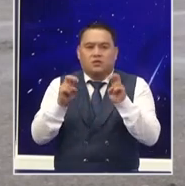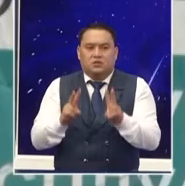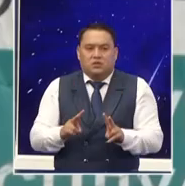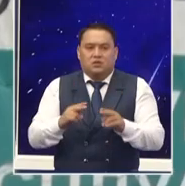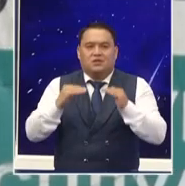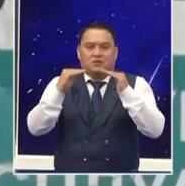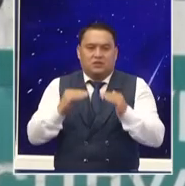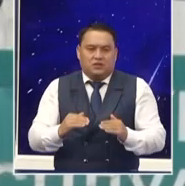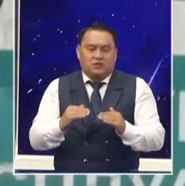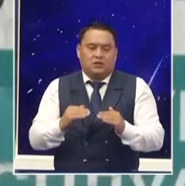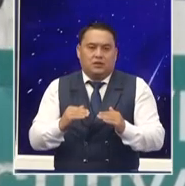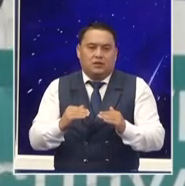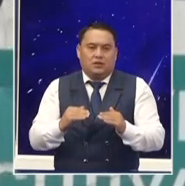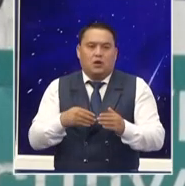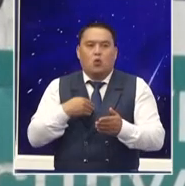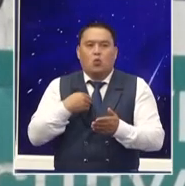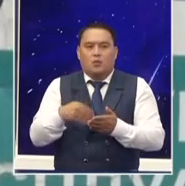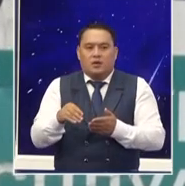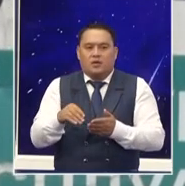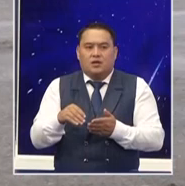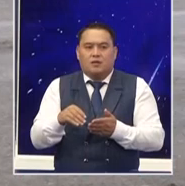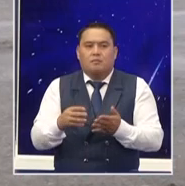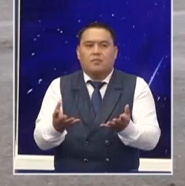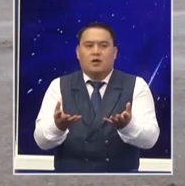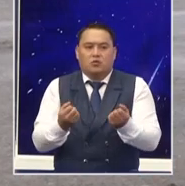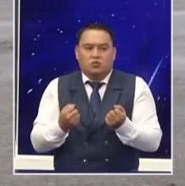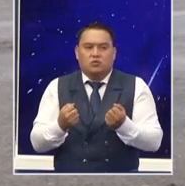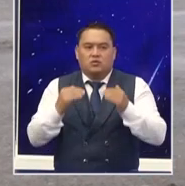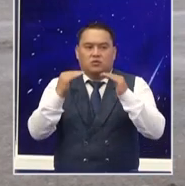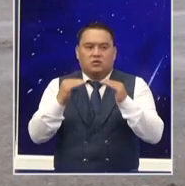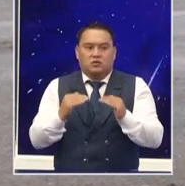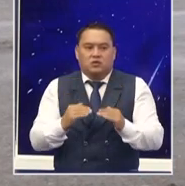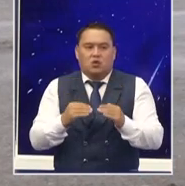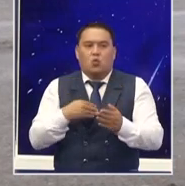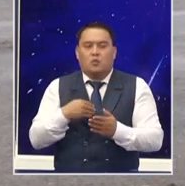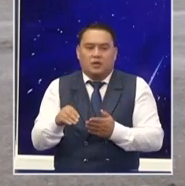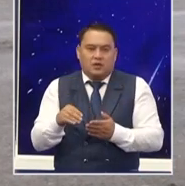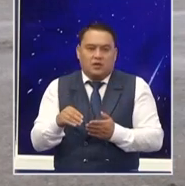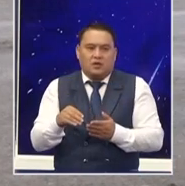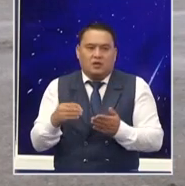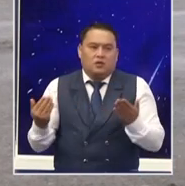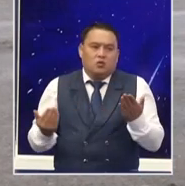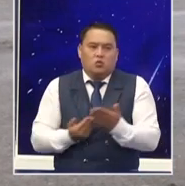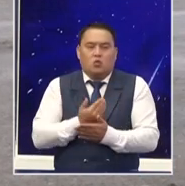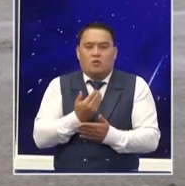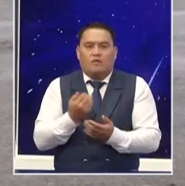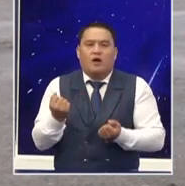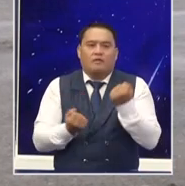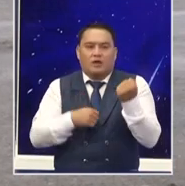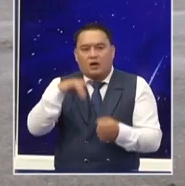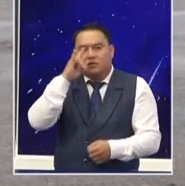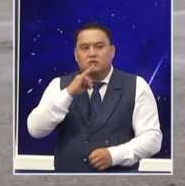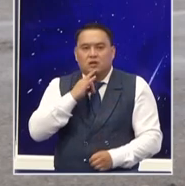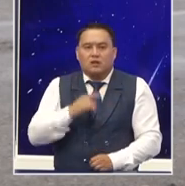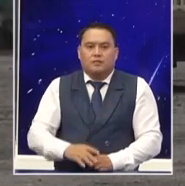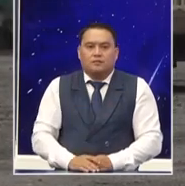скидочных сертификатов на приобретение, на получение скидки при приобретении нового автомобиля казахстанской